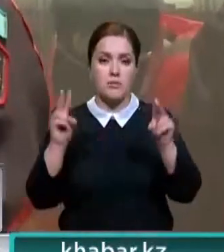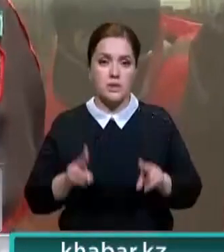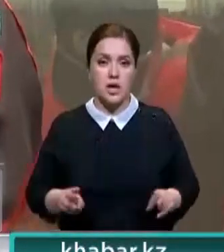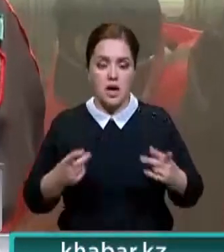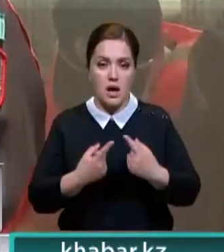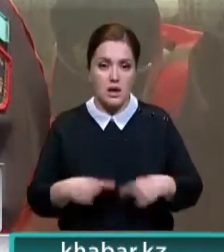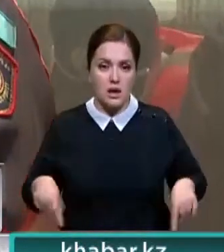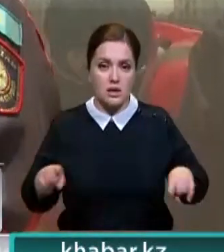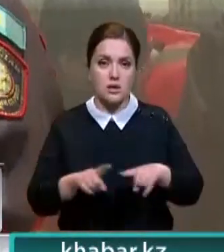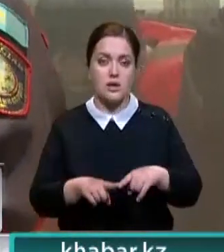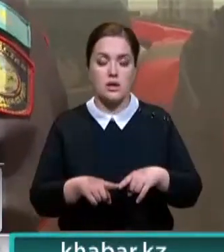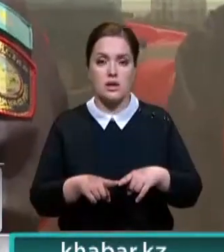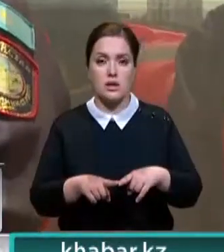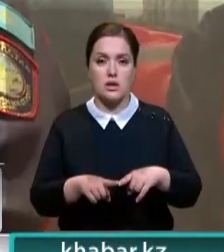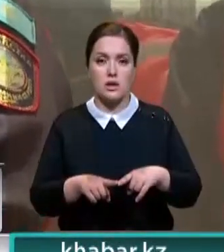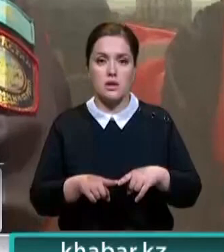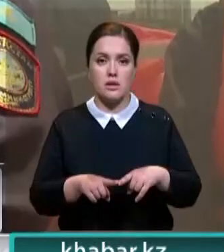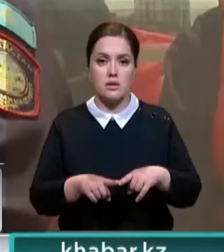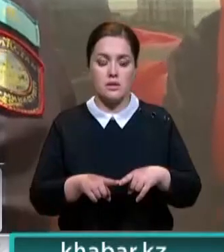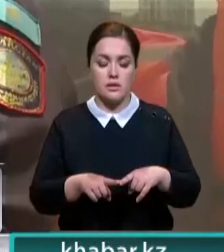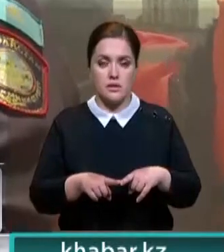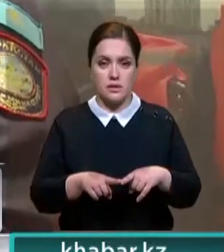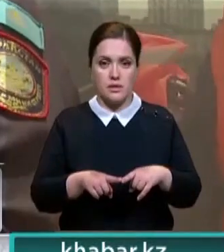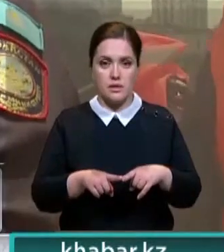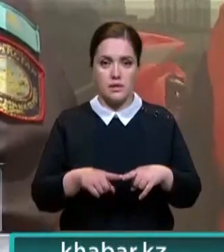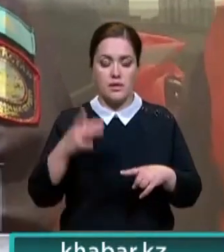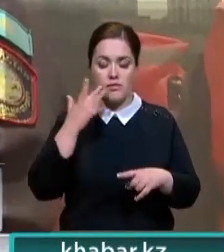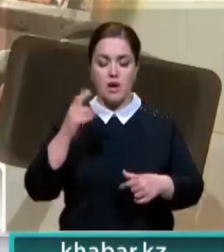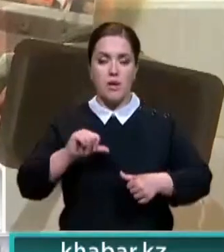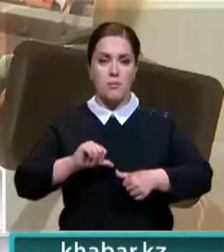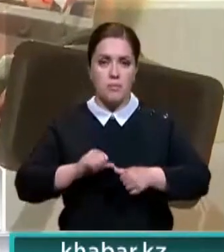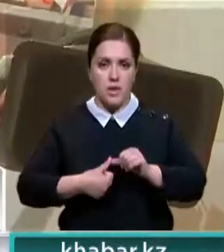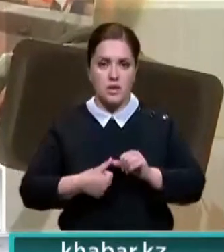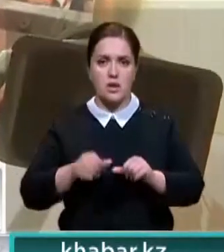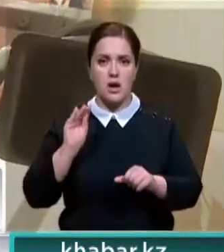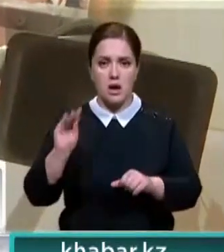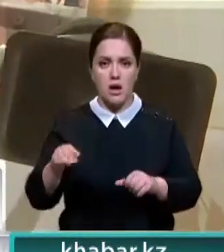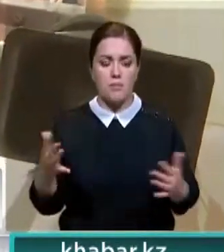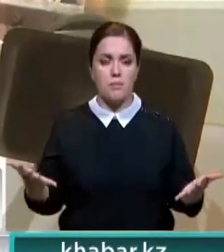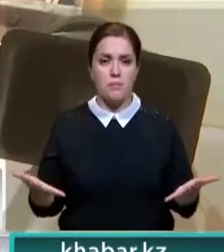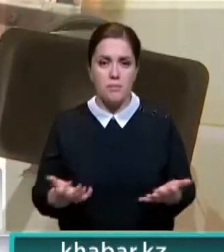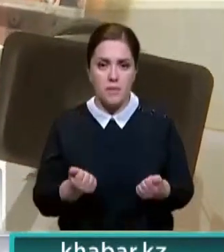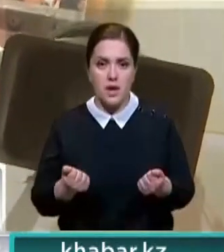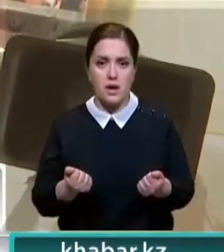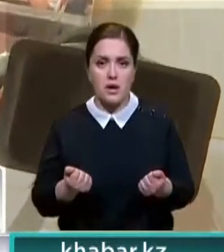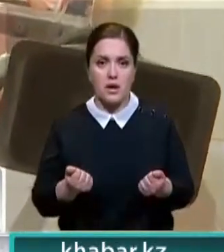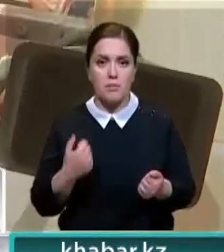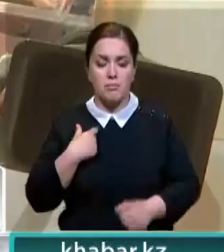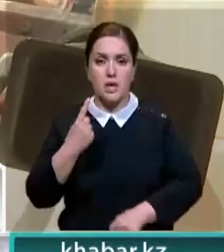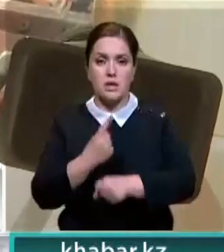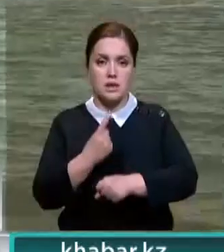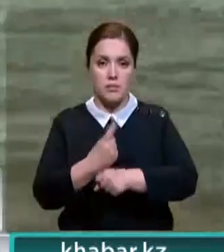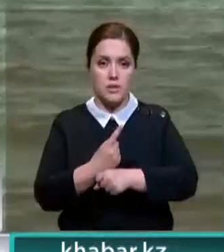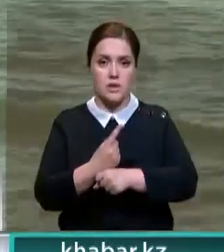есть здесь не имеются спасатели. На постоянной основе есть здесь течение, в связи с чем мы запрещаем здесь